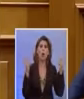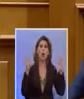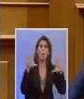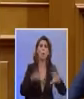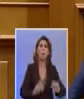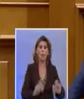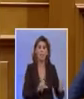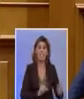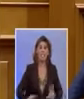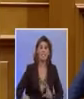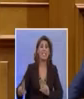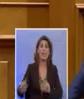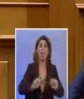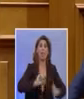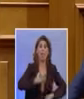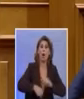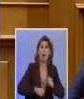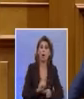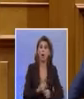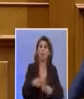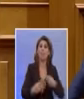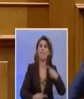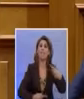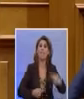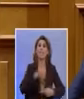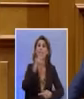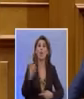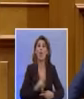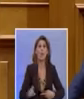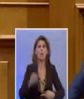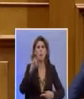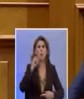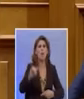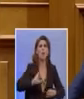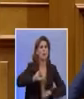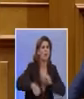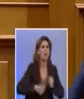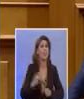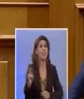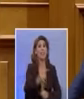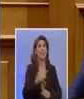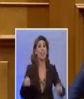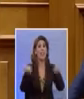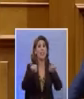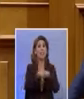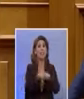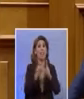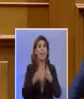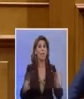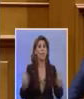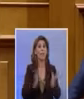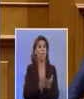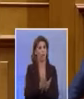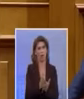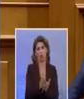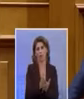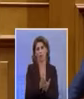συλλογικών αγώνων και είναι βιώματα διαρκούς μάχης για μια κοινωνία ισότητας, ελευθερίας, δικαιοσύνης.